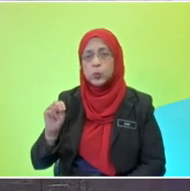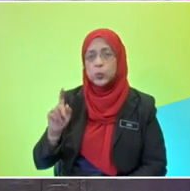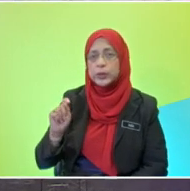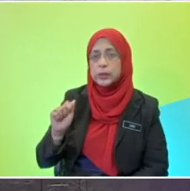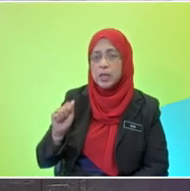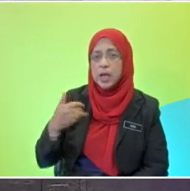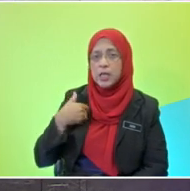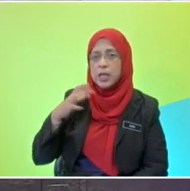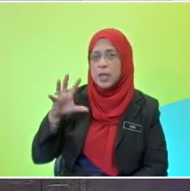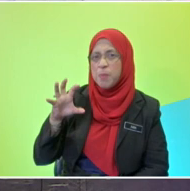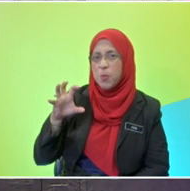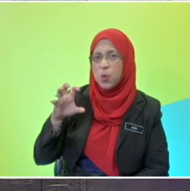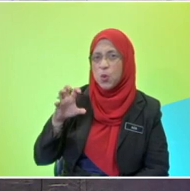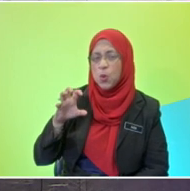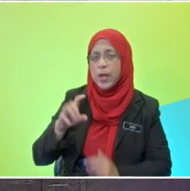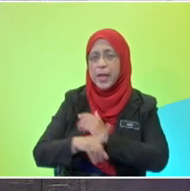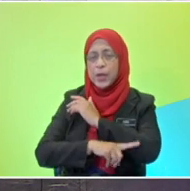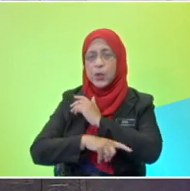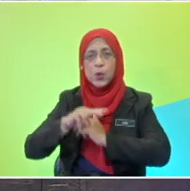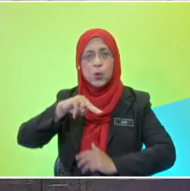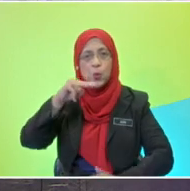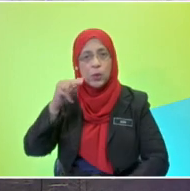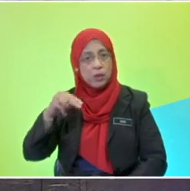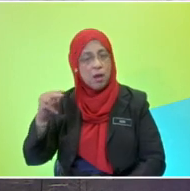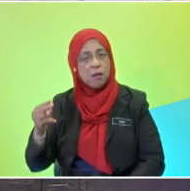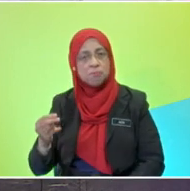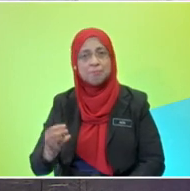unta ah sedekah ada belalai unta ada kan